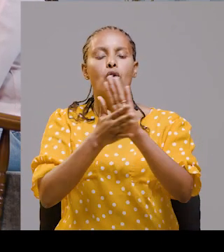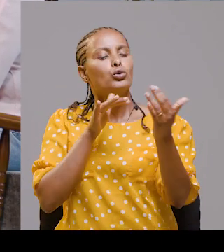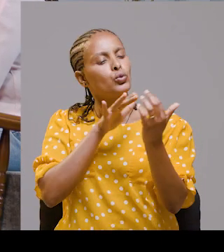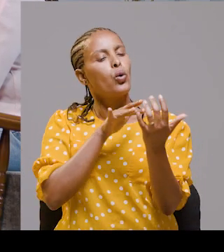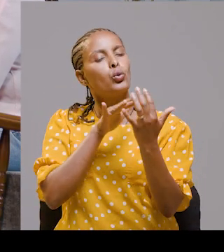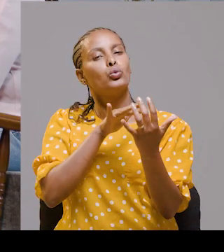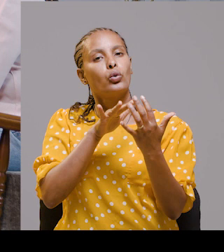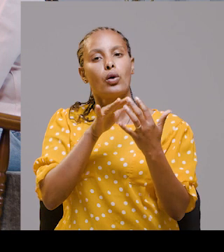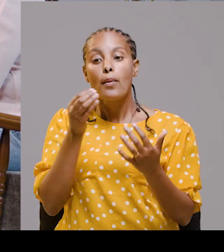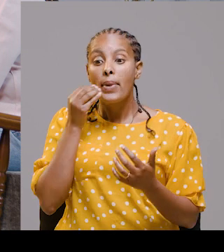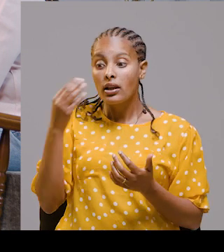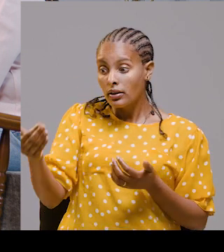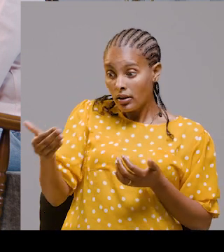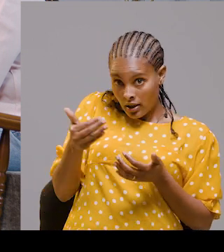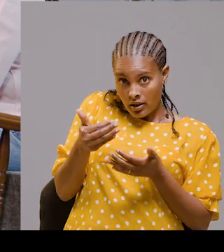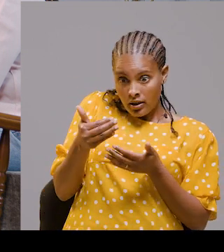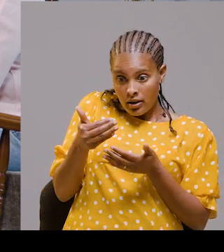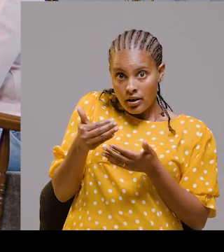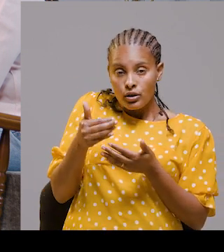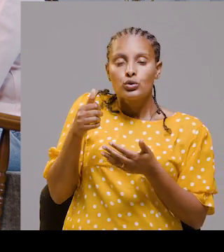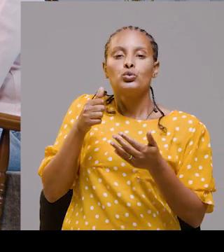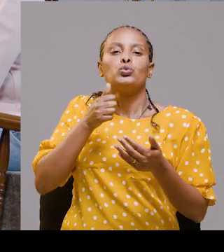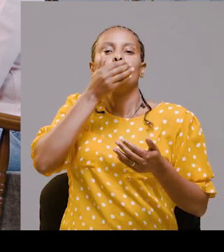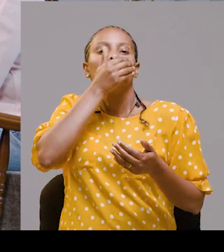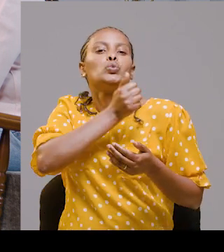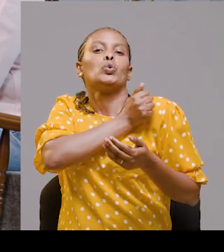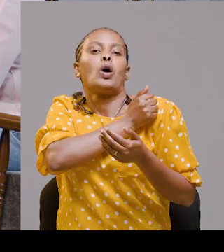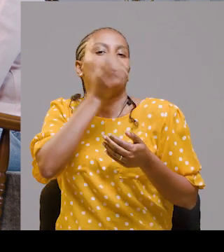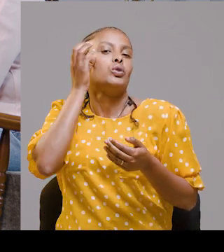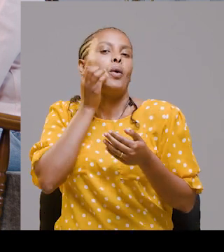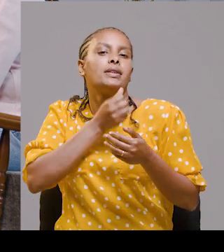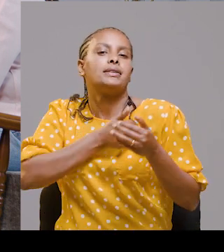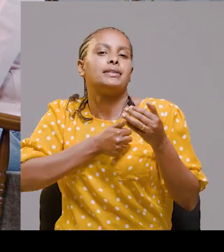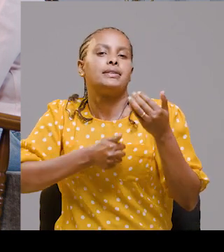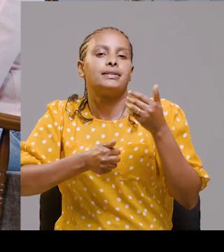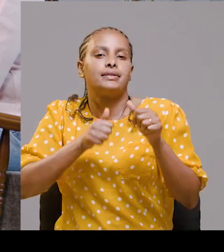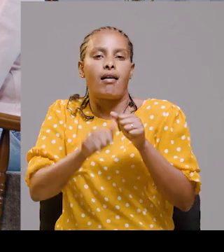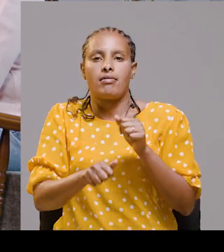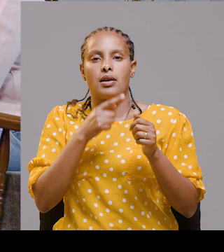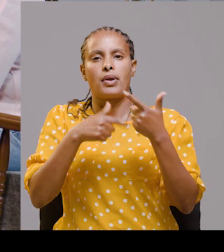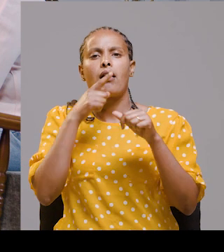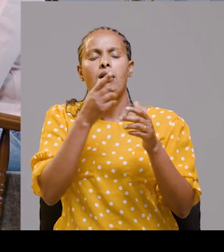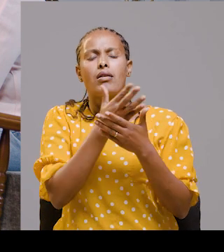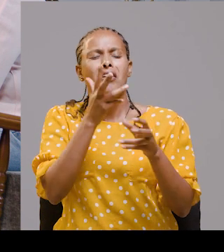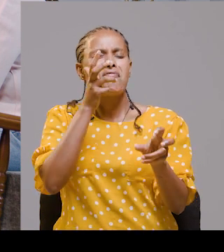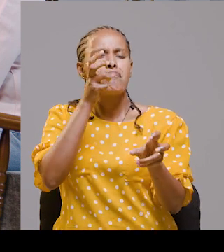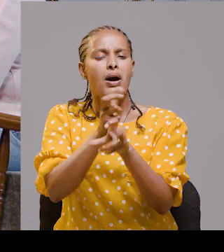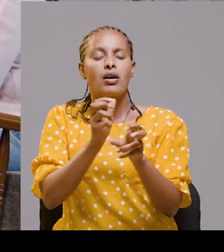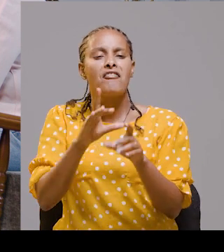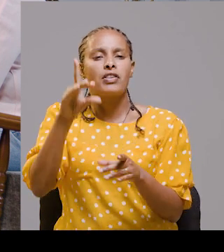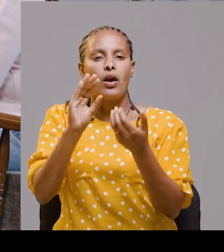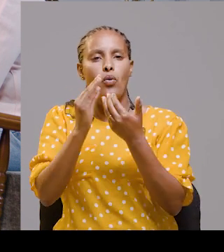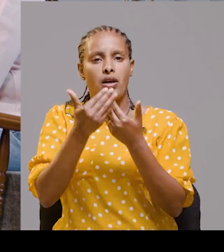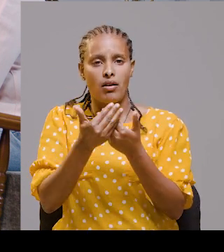ጦርነቱ ደጃቸው ሲደርስ ደግሞ የጾታዊ ጥቃት የሚለው ነገር ደግሞ ይመጣና ነገሮችን በጣም በከፍተኛ ሁኔታ